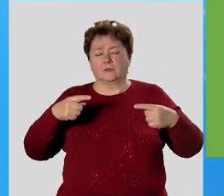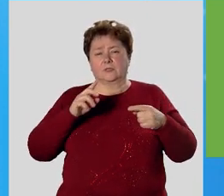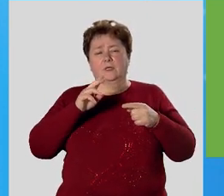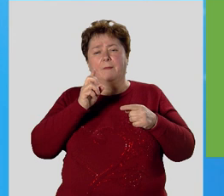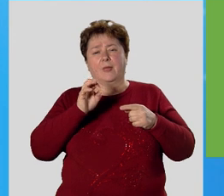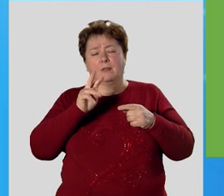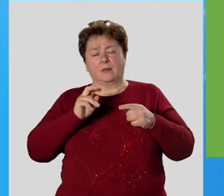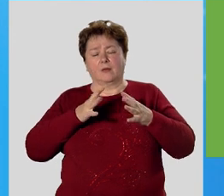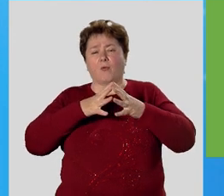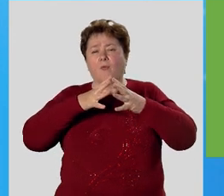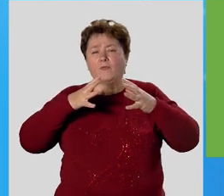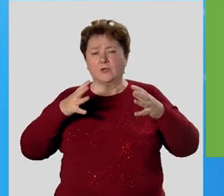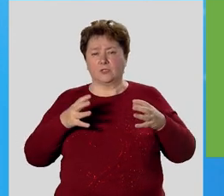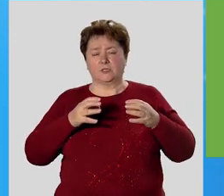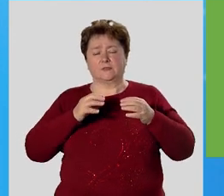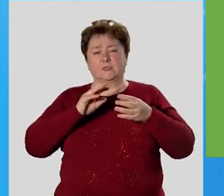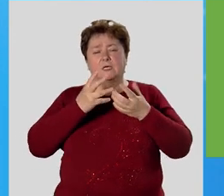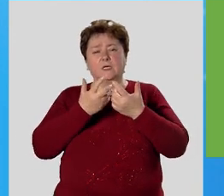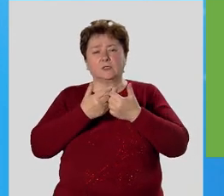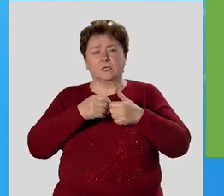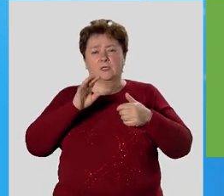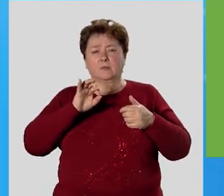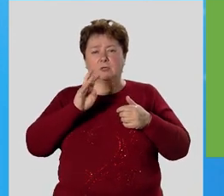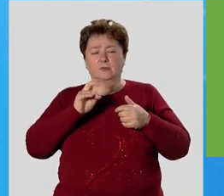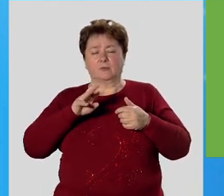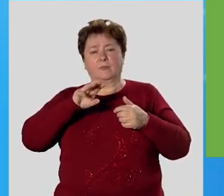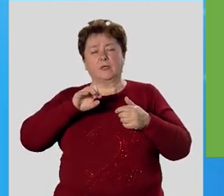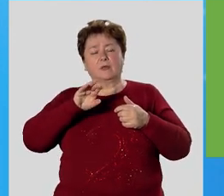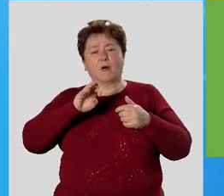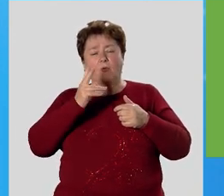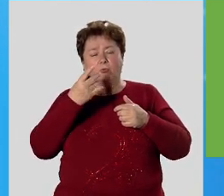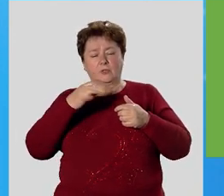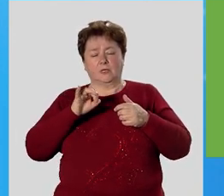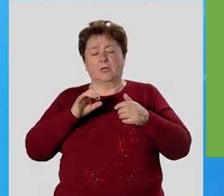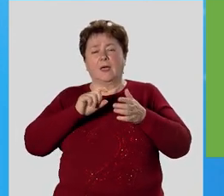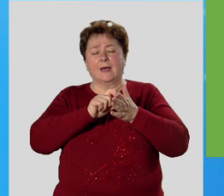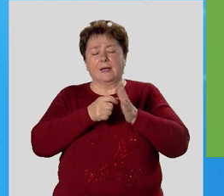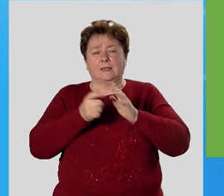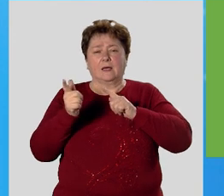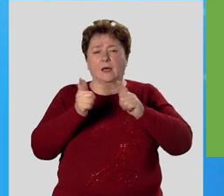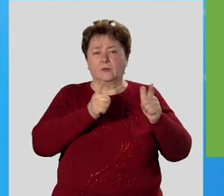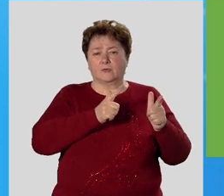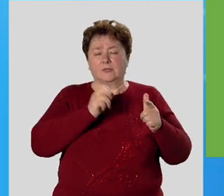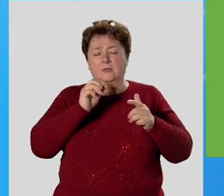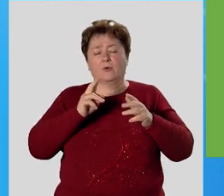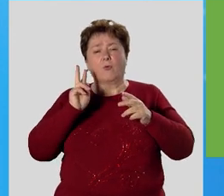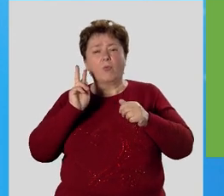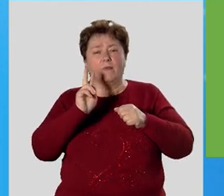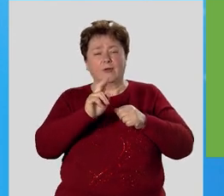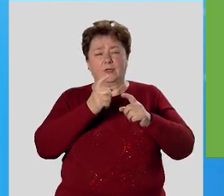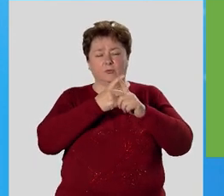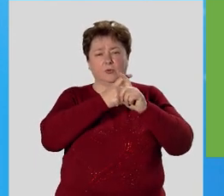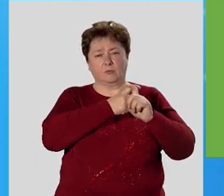белки. Увеличивается число рибосом и митохондрий. Клетка готовится к